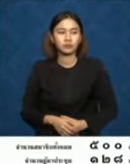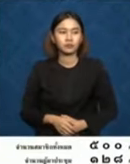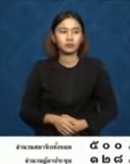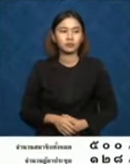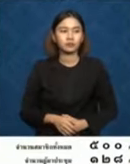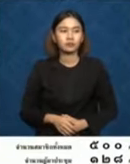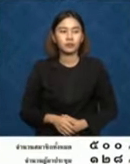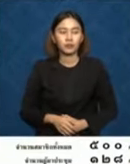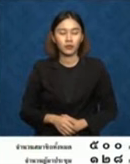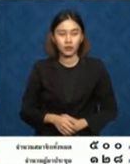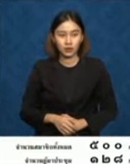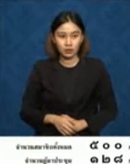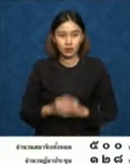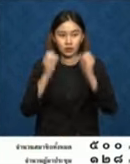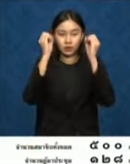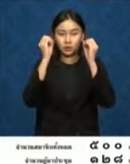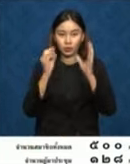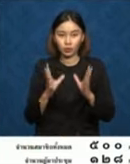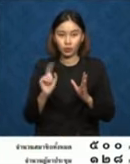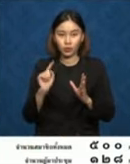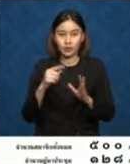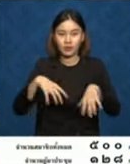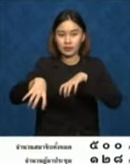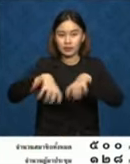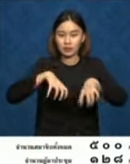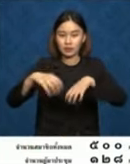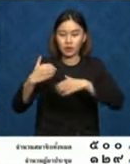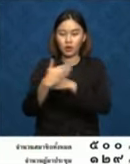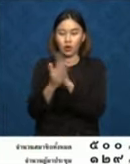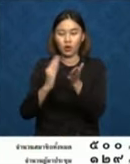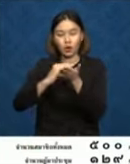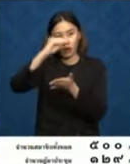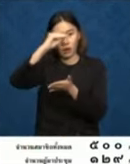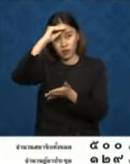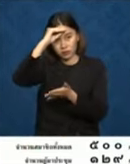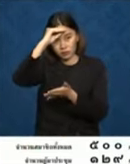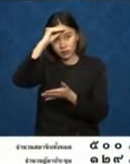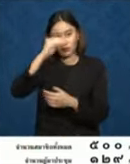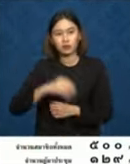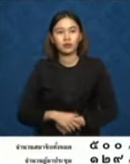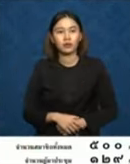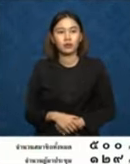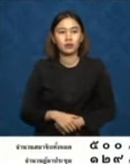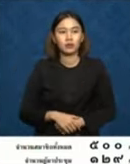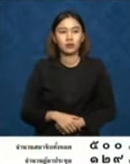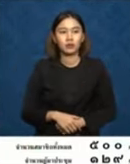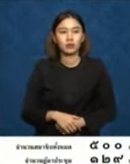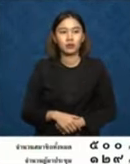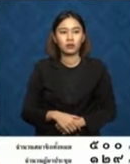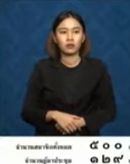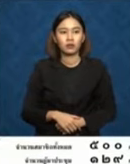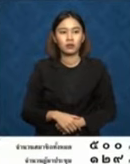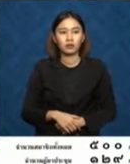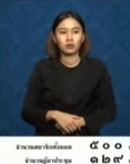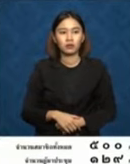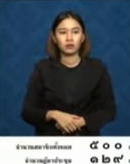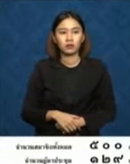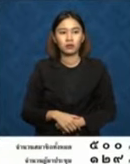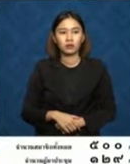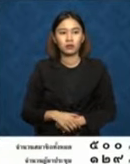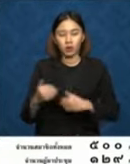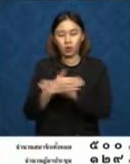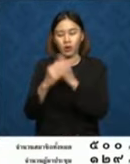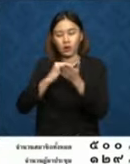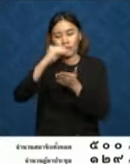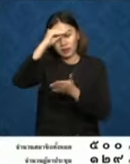จึงคุณครูเองนะคะก็ต้องจัดสรรห้องเรียนเท่าที่จะมีนะคะเท่าที่จะเหลืออยู่นะคะเท่าที่จะใช้